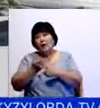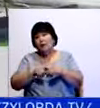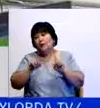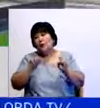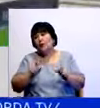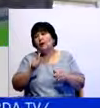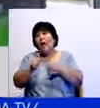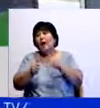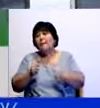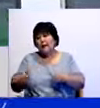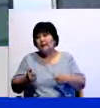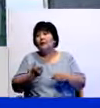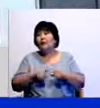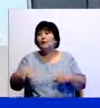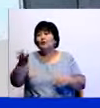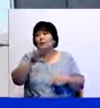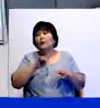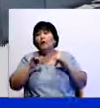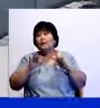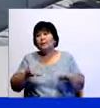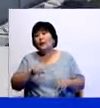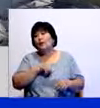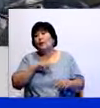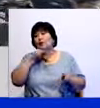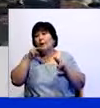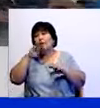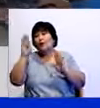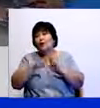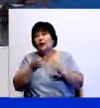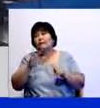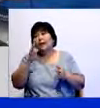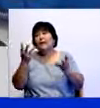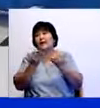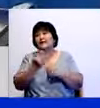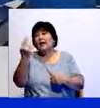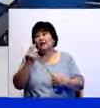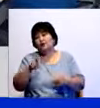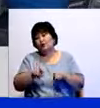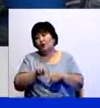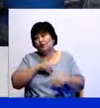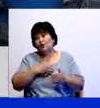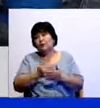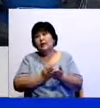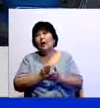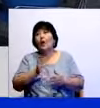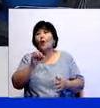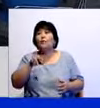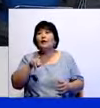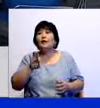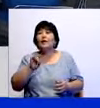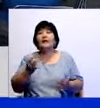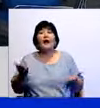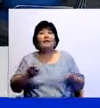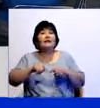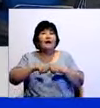отырған операторлар осы бүкіл процесті өз бақылауына алынған. Барлығы сандық жүйеде жұмыс істейді. Операторлар егер қандай да бір